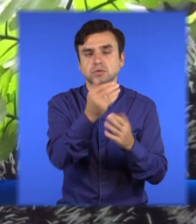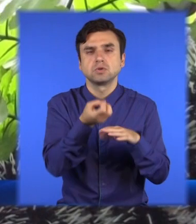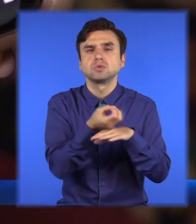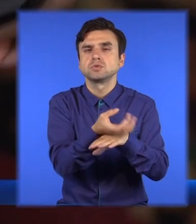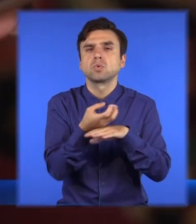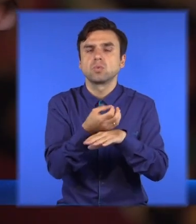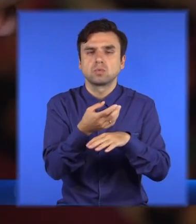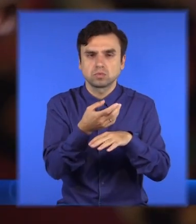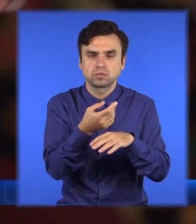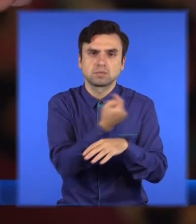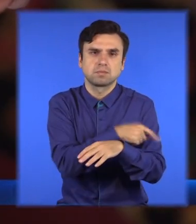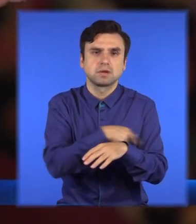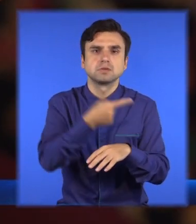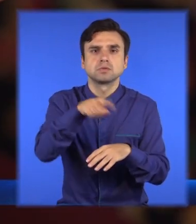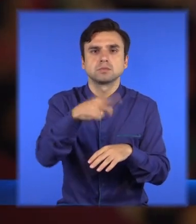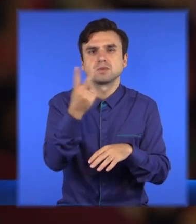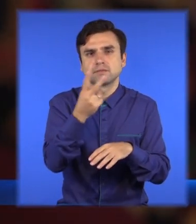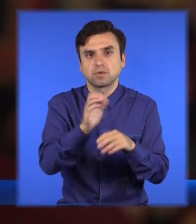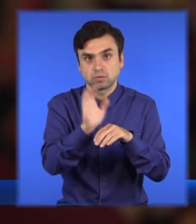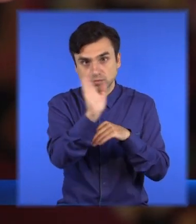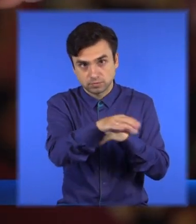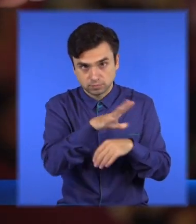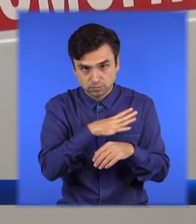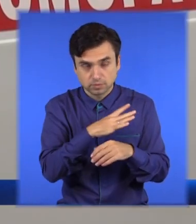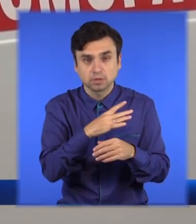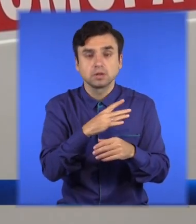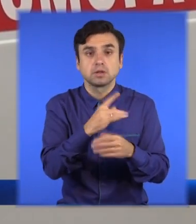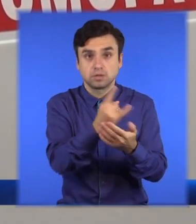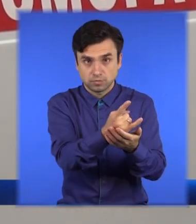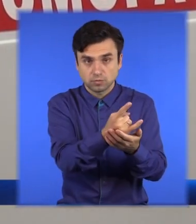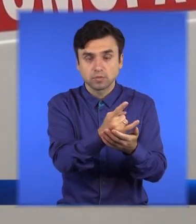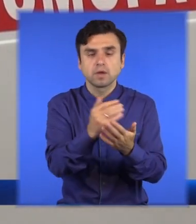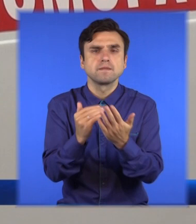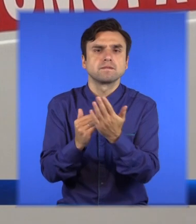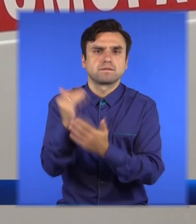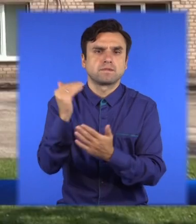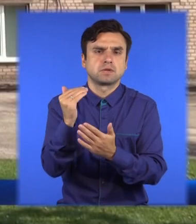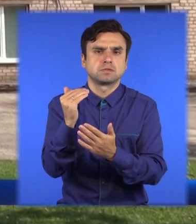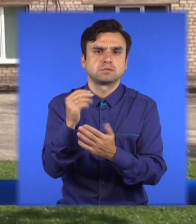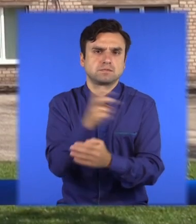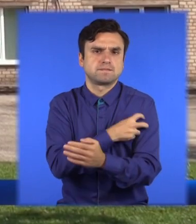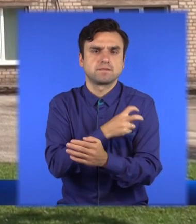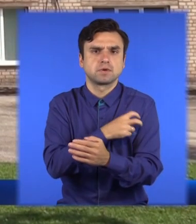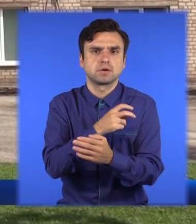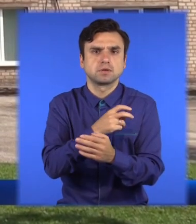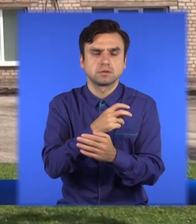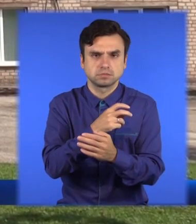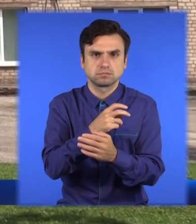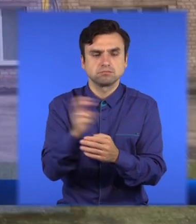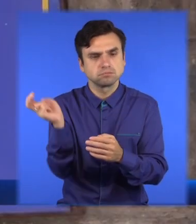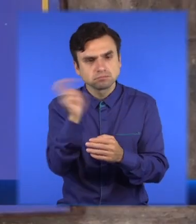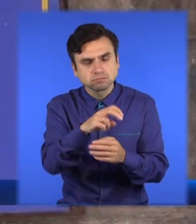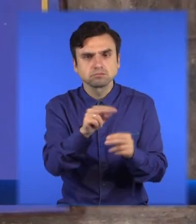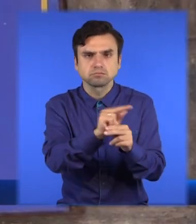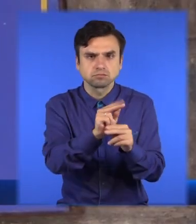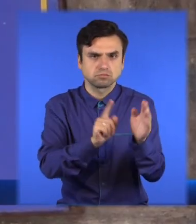горем матір. Через 2 тижні у немовляти піднялася температура. Каретою швидкої новонародженого доправили до 2-ї дитячої